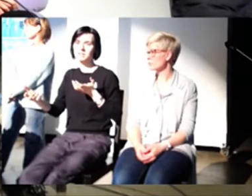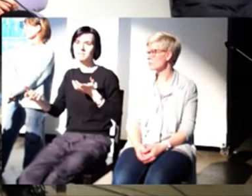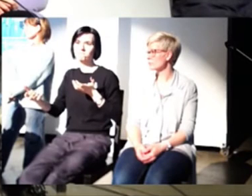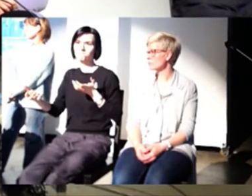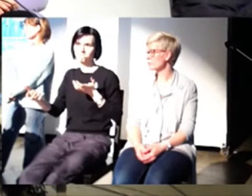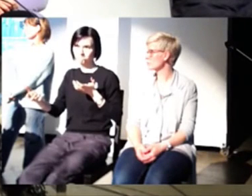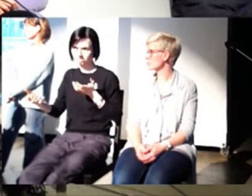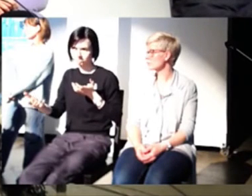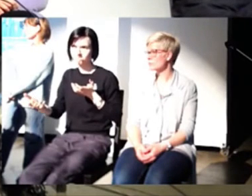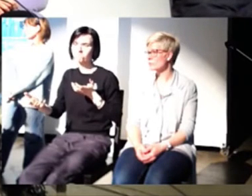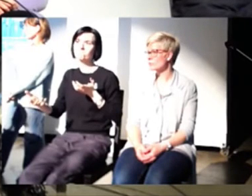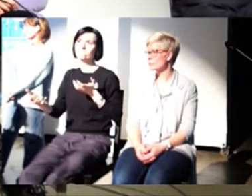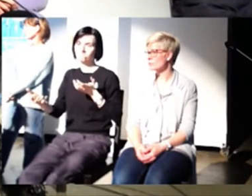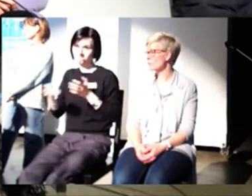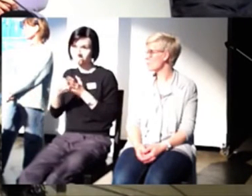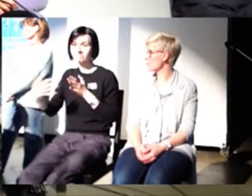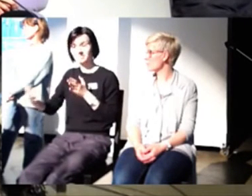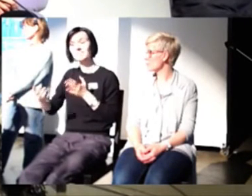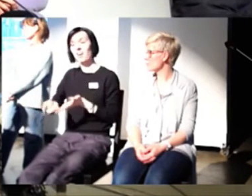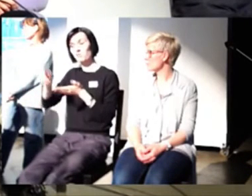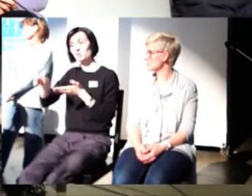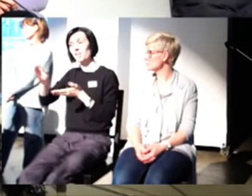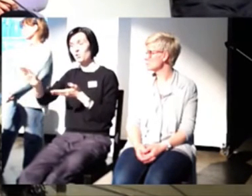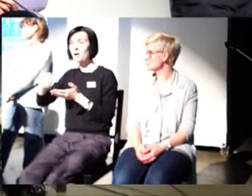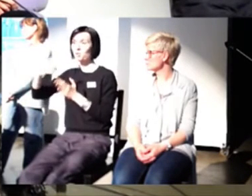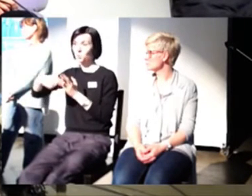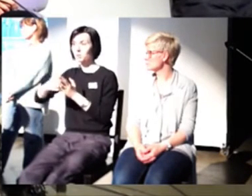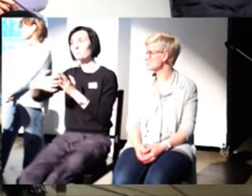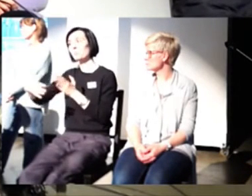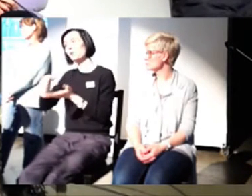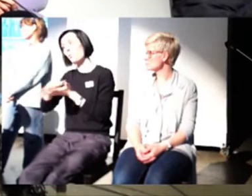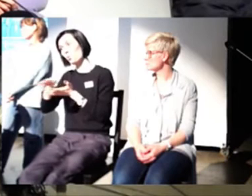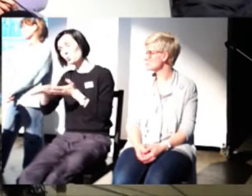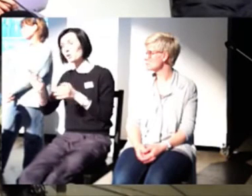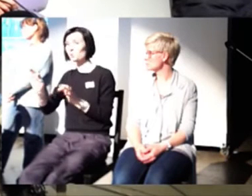siitä sitten myöskin kuluja tulee, että miten ne saa peitettyä.